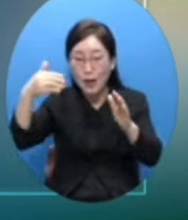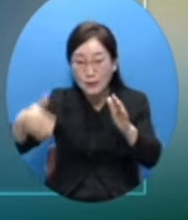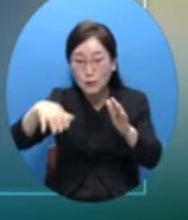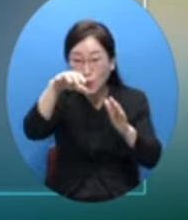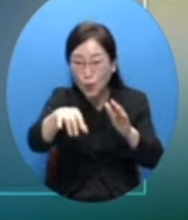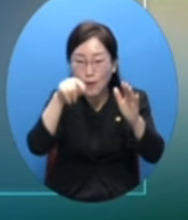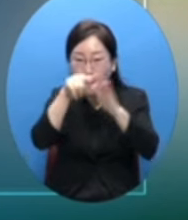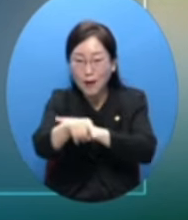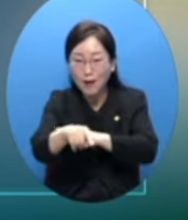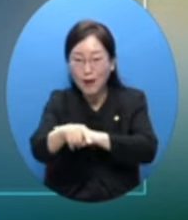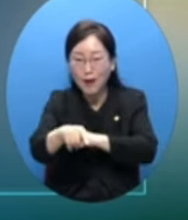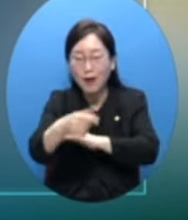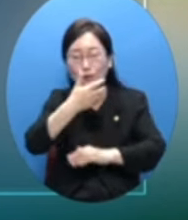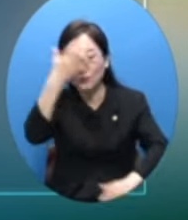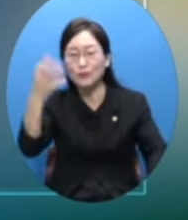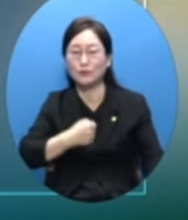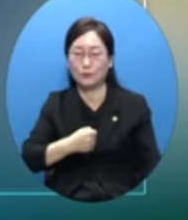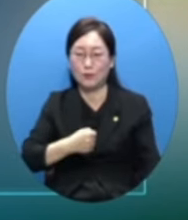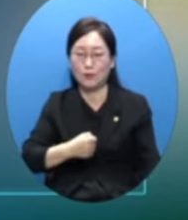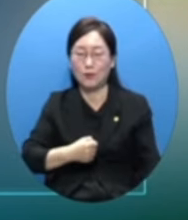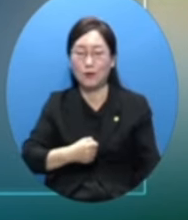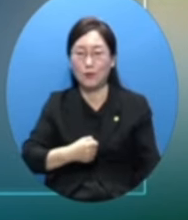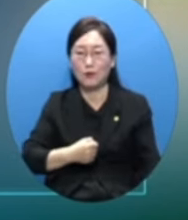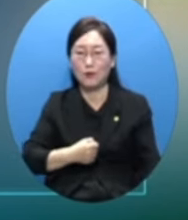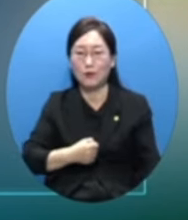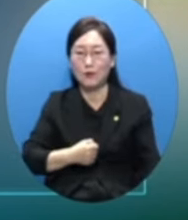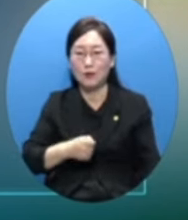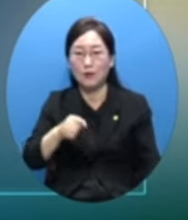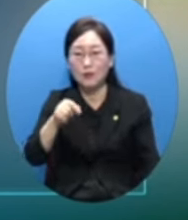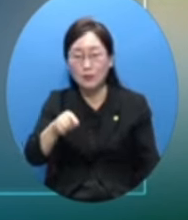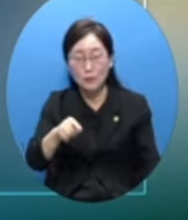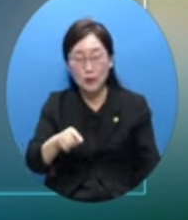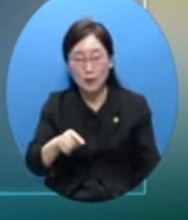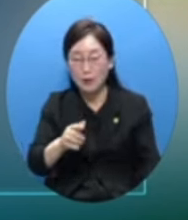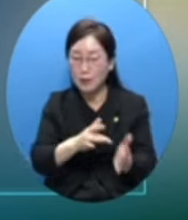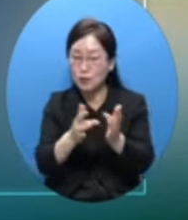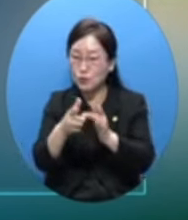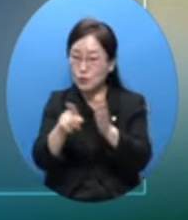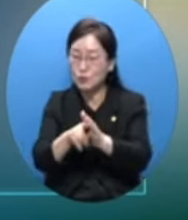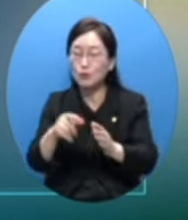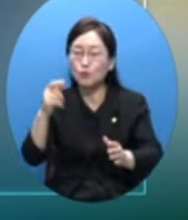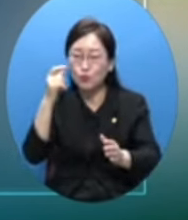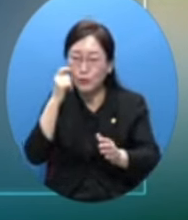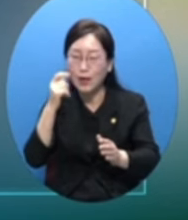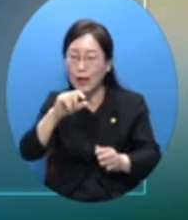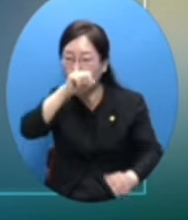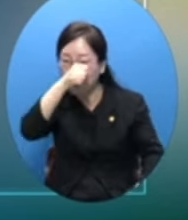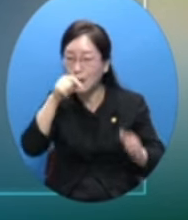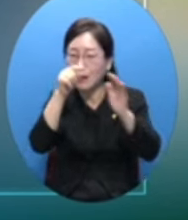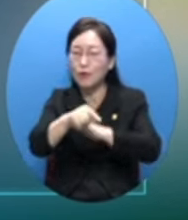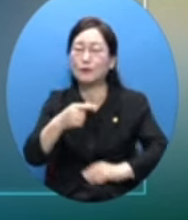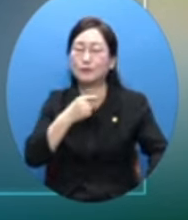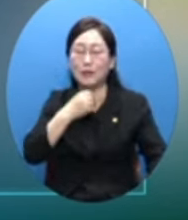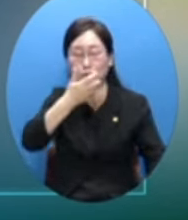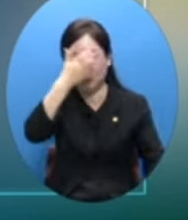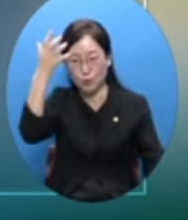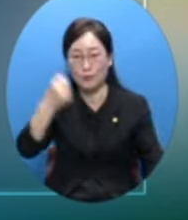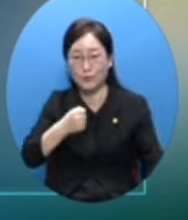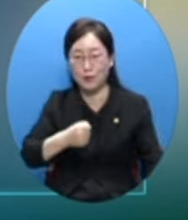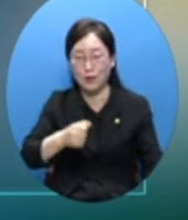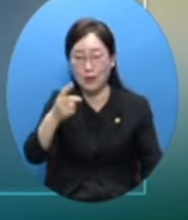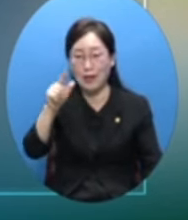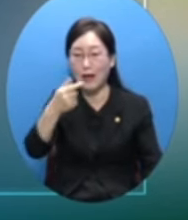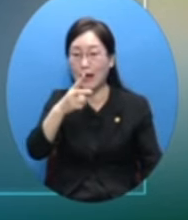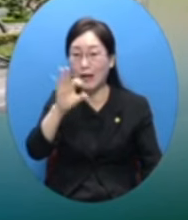가졌습니다. 복음을 전혀 듣지 못해서 예수 믿지 못하는 사람이 많은 그 나라로 내가 가야 되겠다. 한양대학교에서